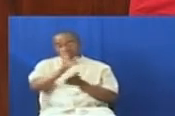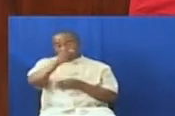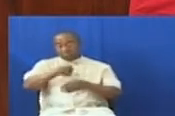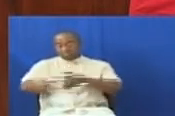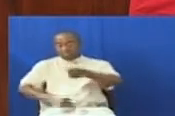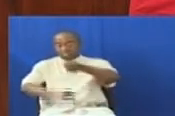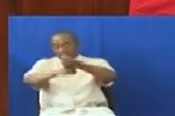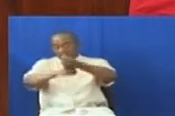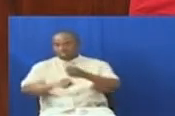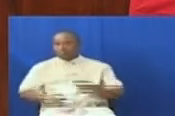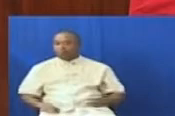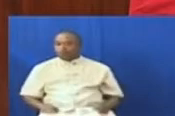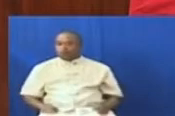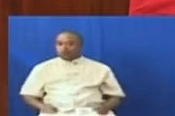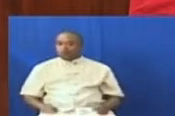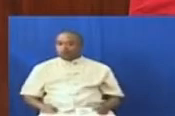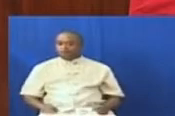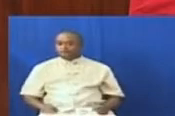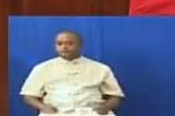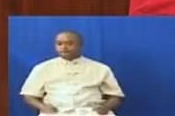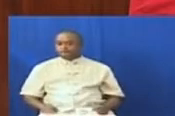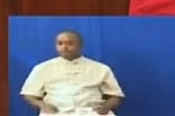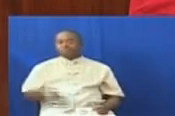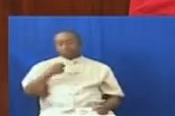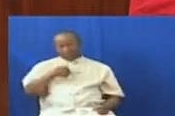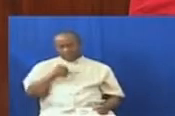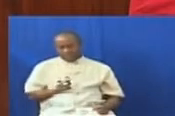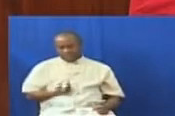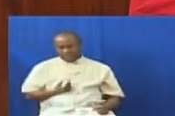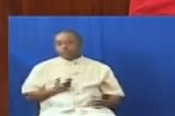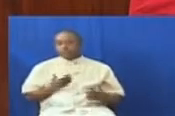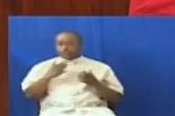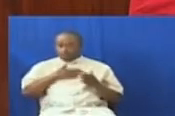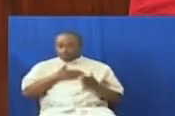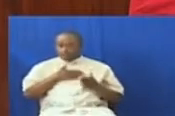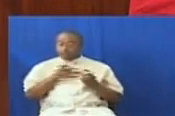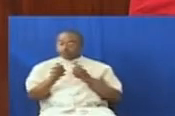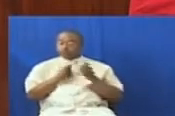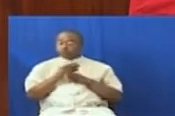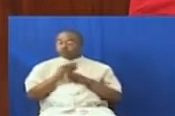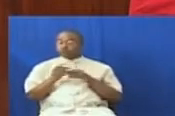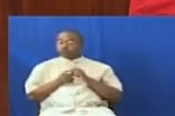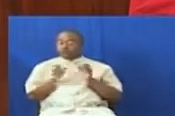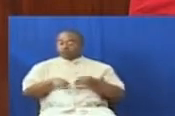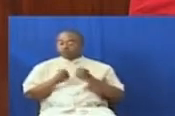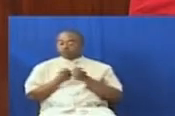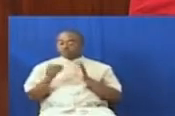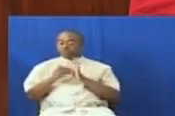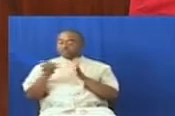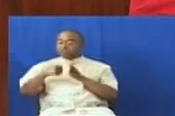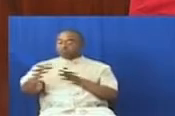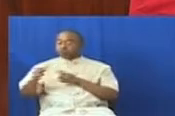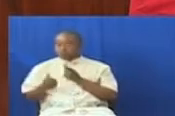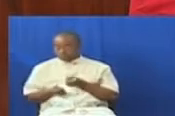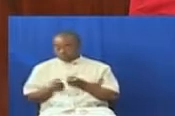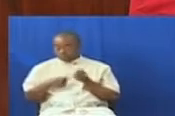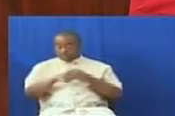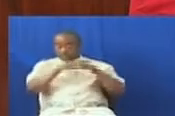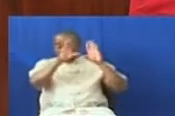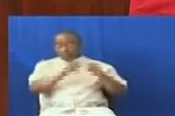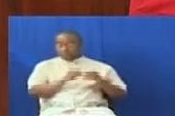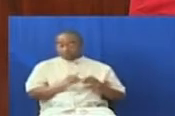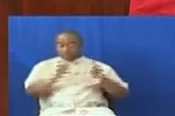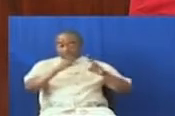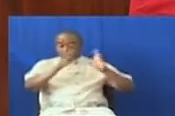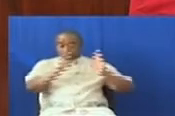Naomba nianze na swala la ukiukwaji wa sheria za manunuzi. Kwenye ripoti ya CAG ameonyesha 2018-19